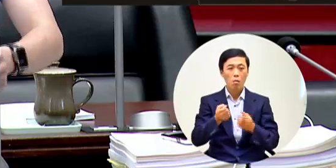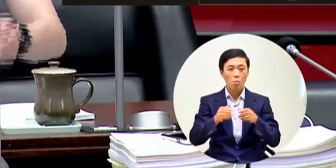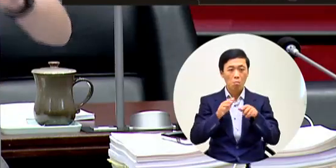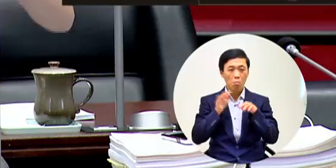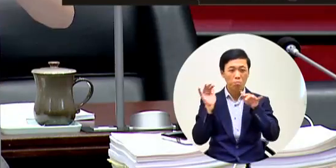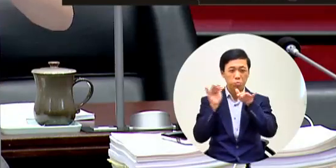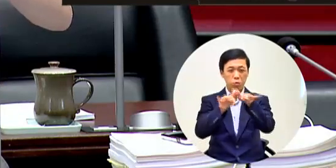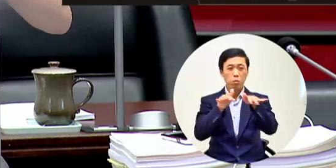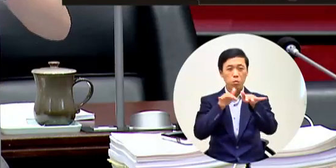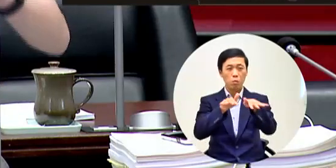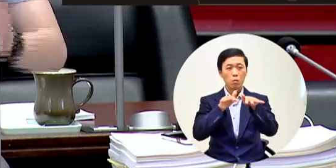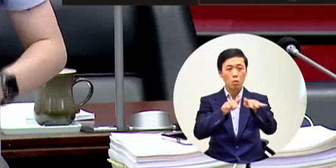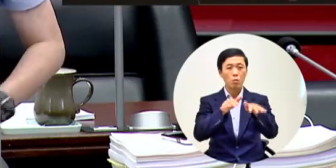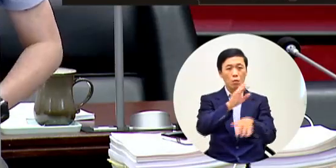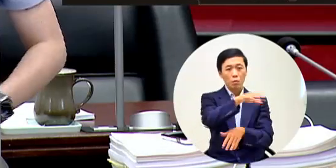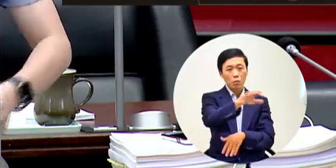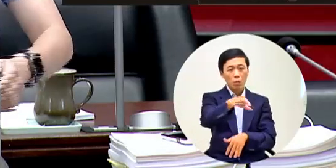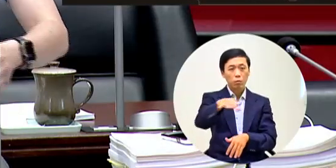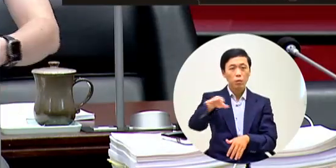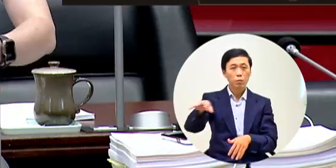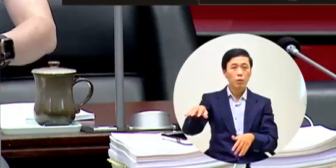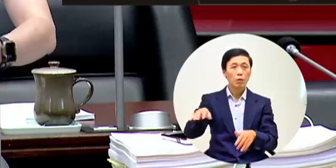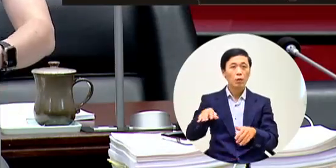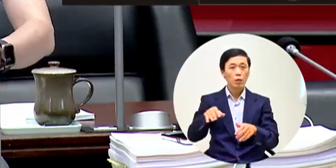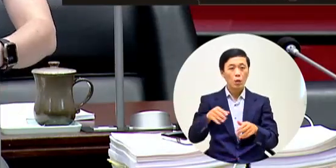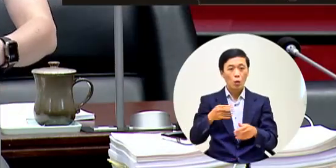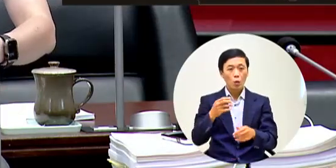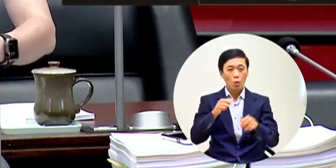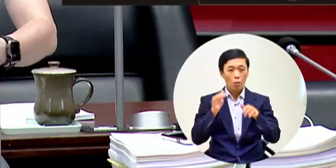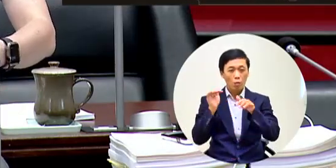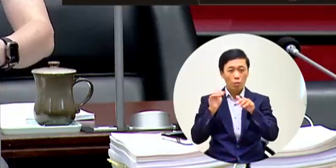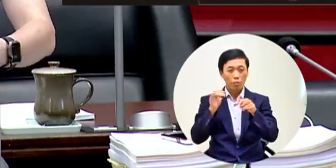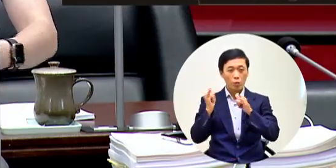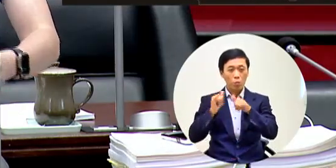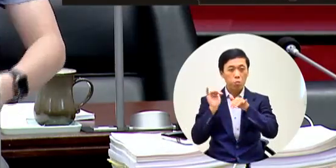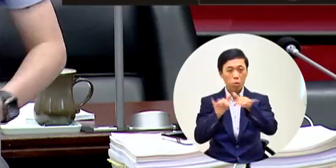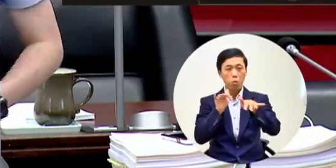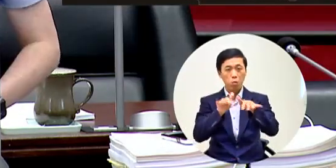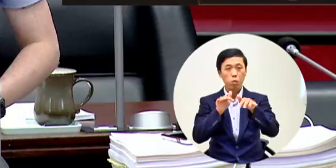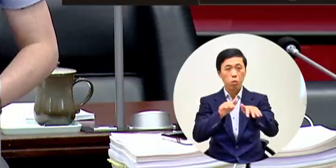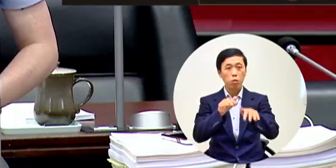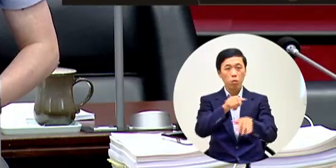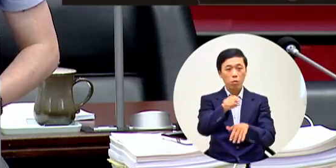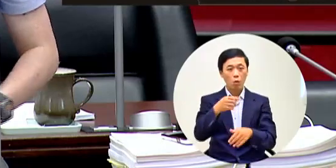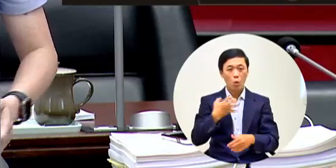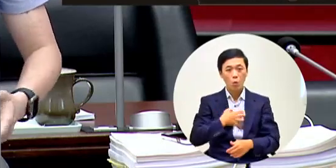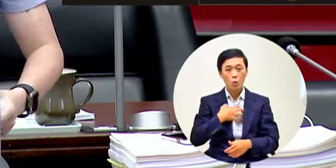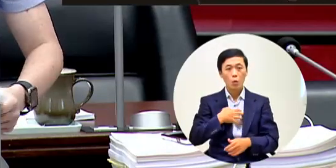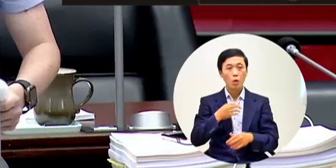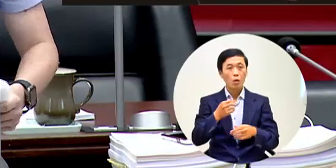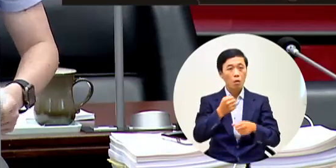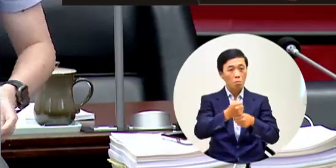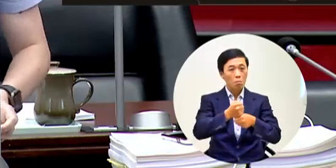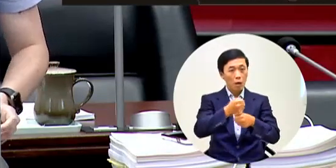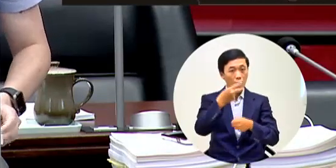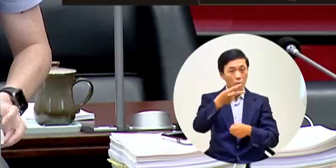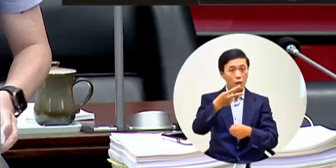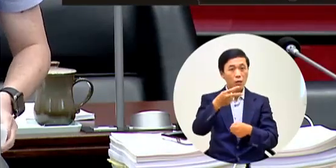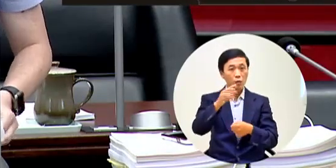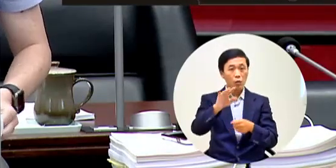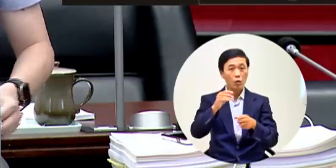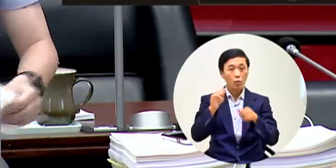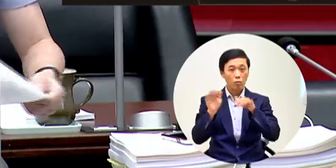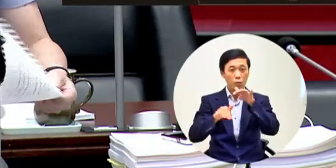吼，人真正是惊到吼，让人，你光是博二吼就有50,000个人次